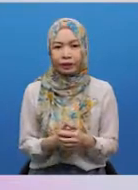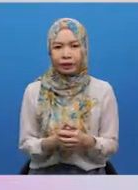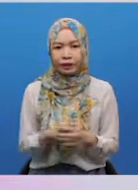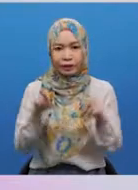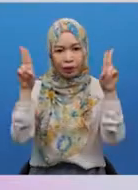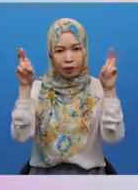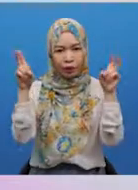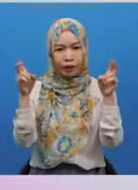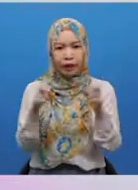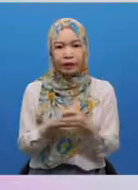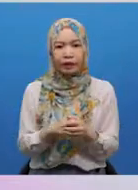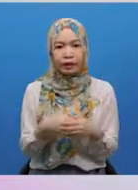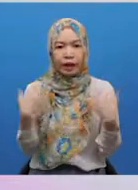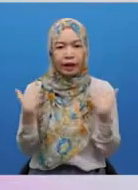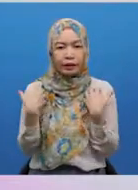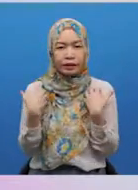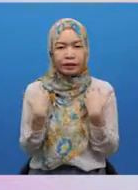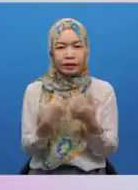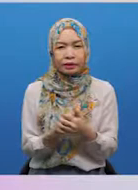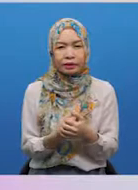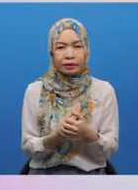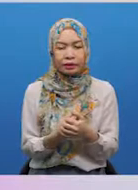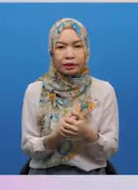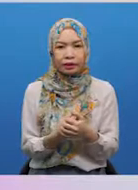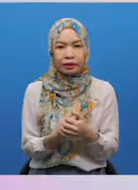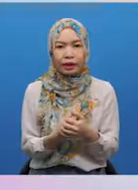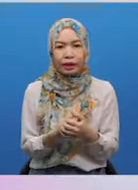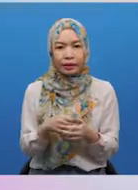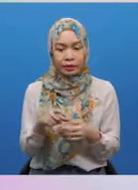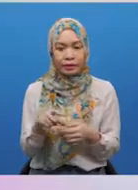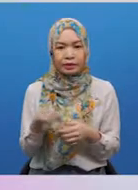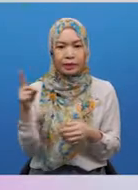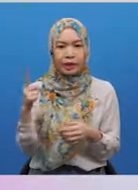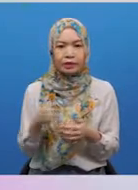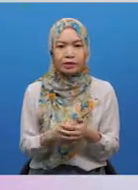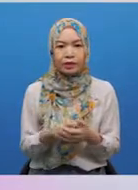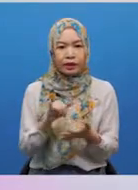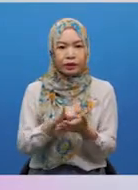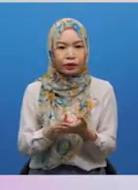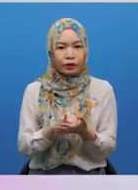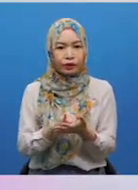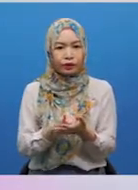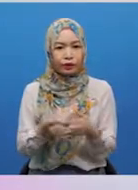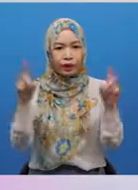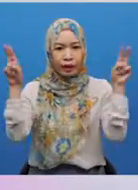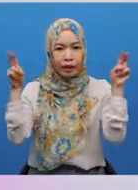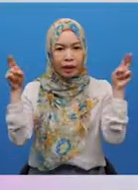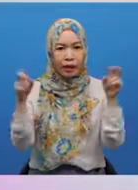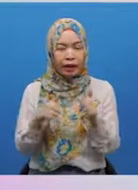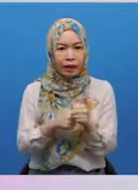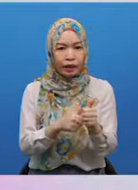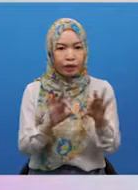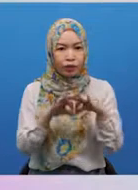pergaulan biasa, gelaran pergaulan tak bersahaja, gelaran warisan atau keturunan,